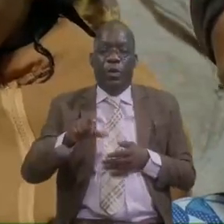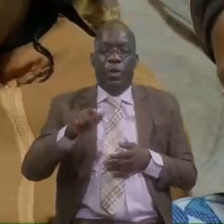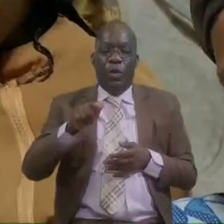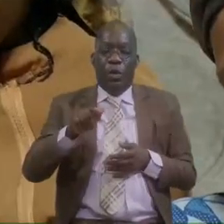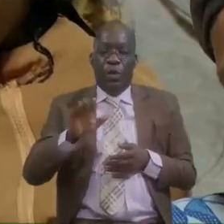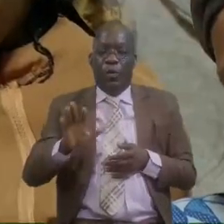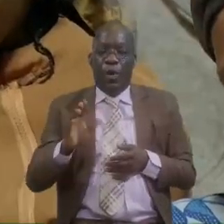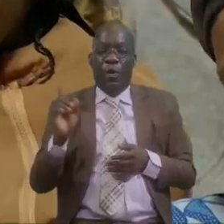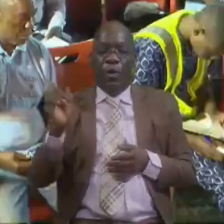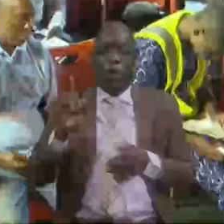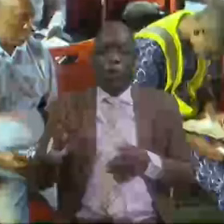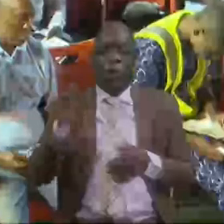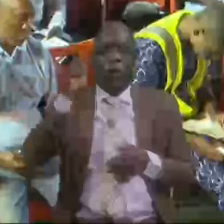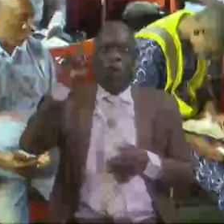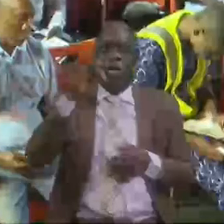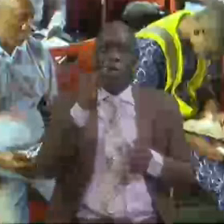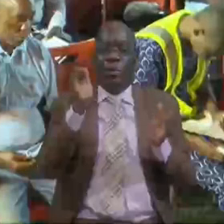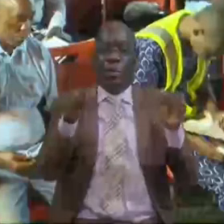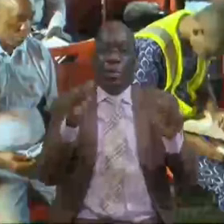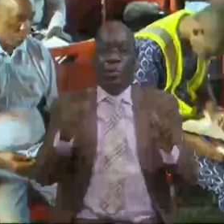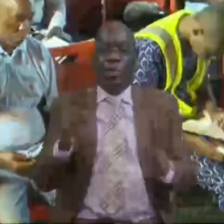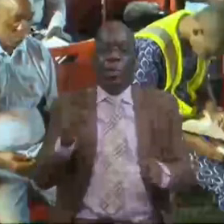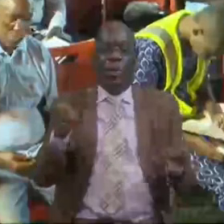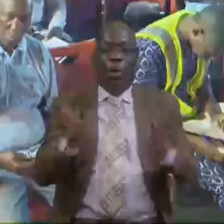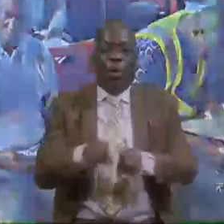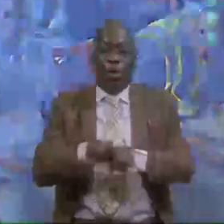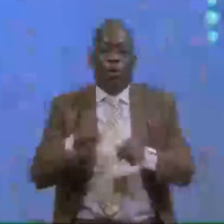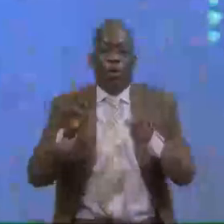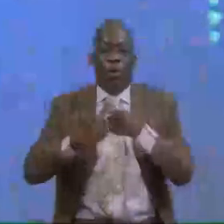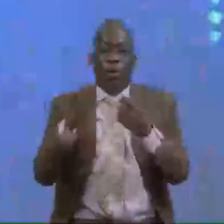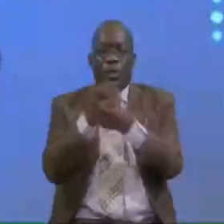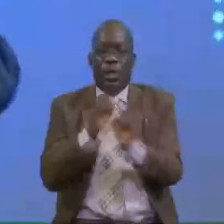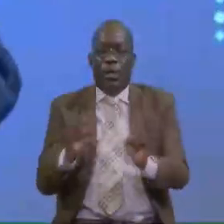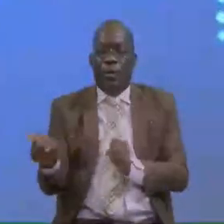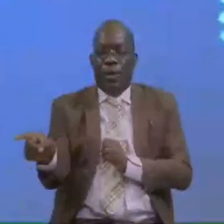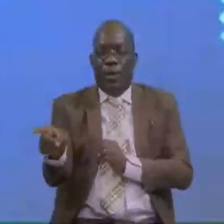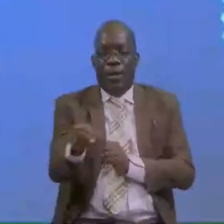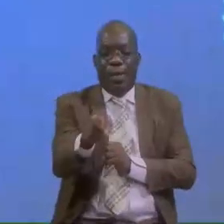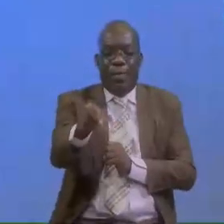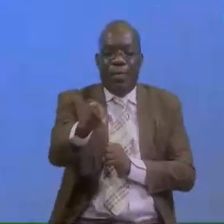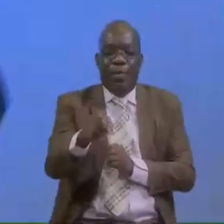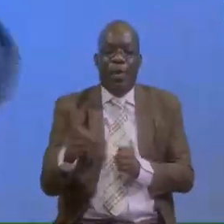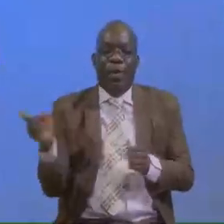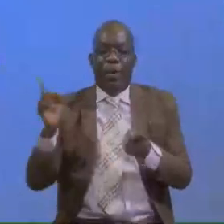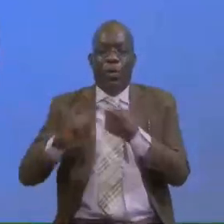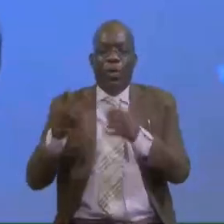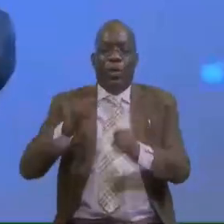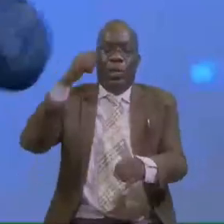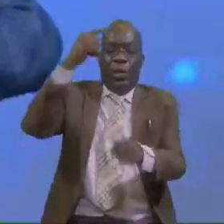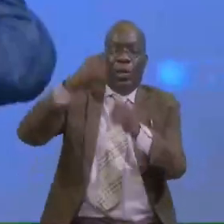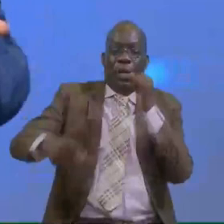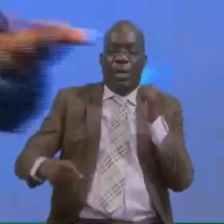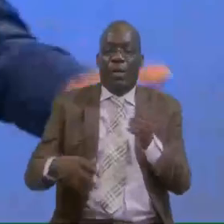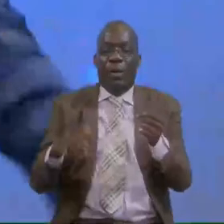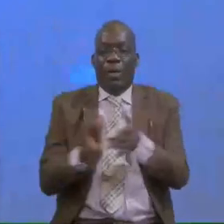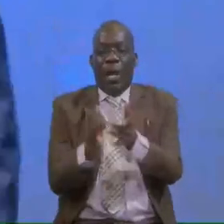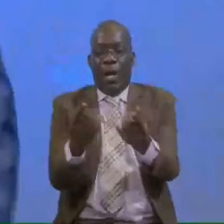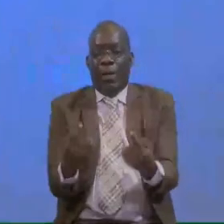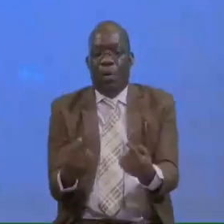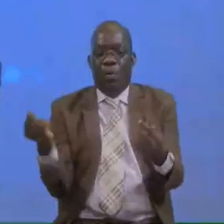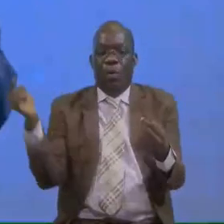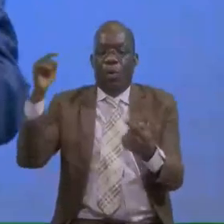25. Hébreux 7, verset 25. C'est aussi pour cela qu'il peut sauver